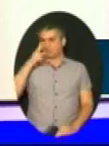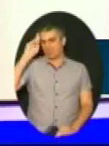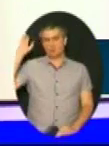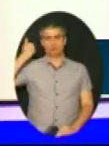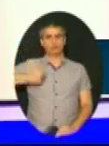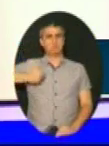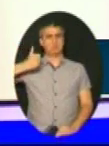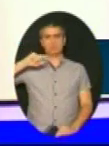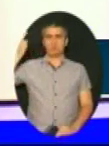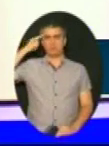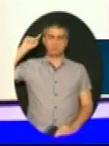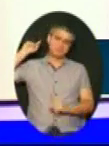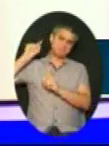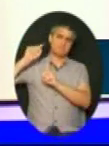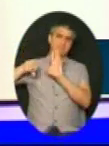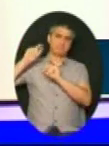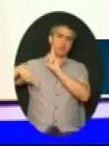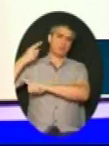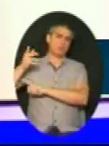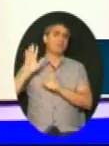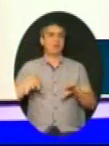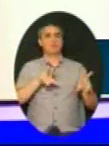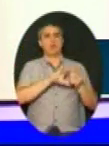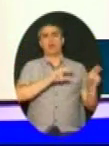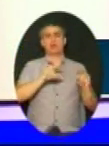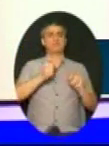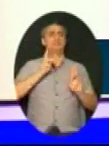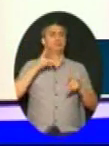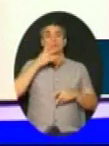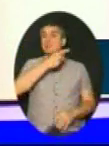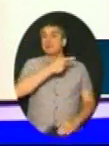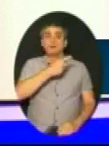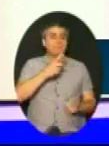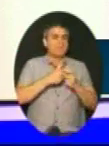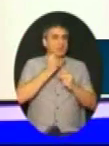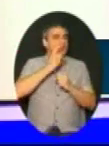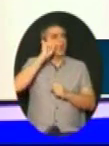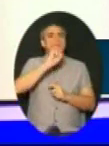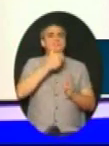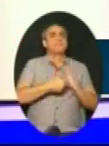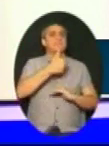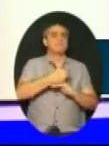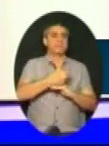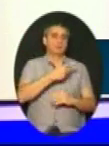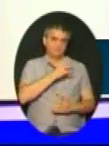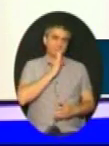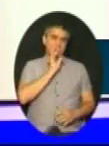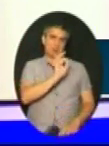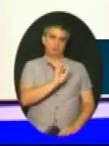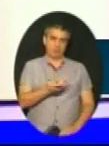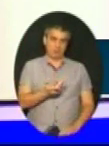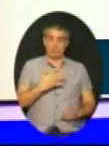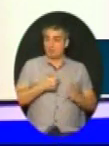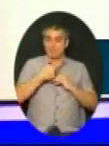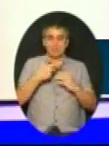יש מנהיג שכולם יודעים מי הוא יהיה בבחירות הבאות. כך גם ליש עתיד. מפלגת עבודה לא יודעים אפילו מי יוביל אותה, וזה לדעתי דבר שהוא באוחריה.